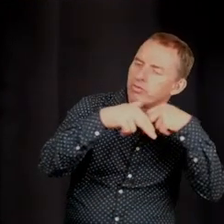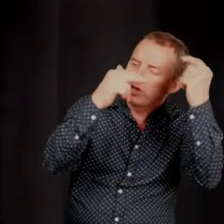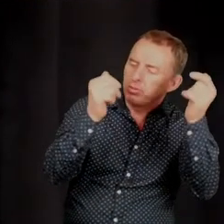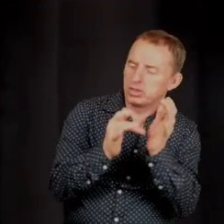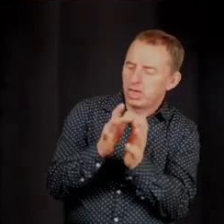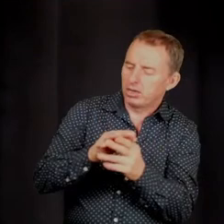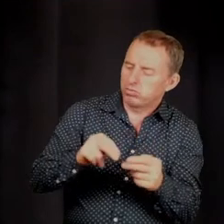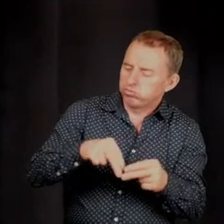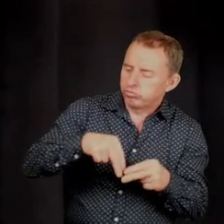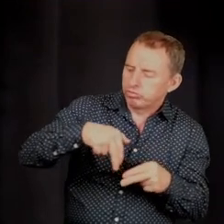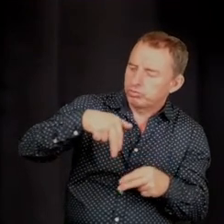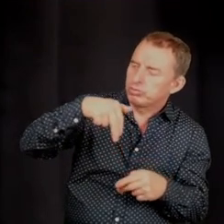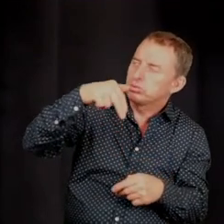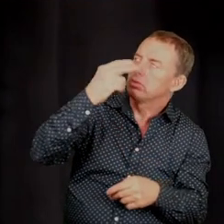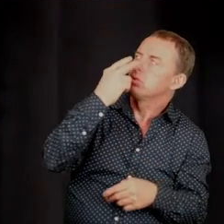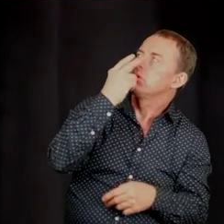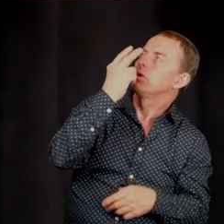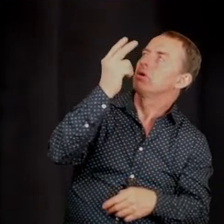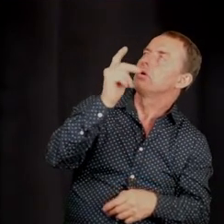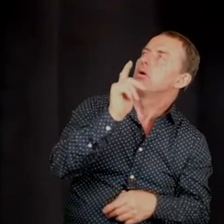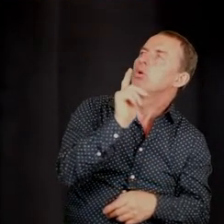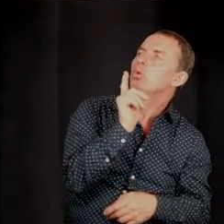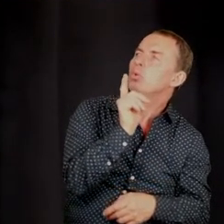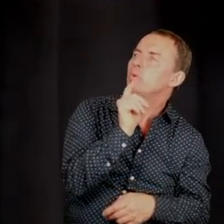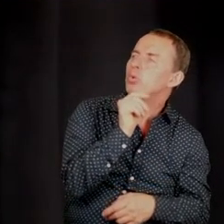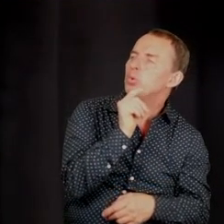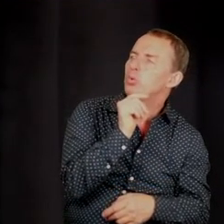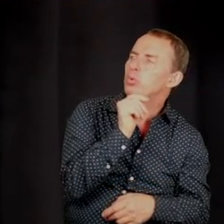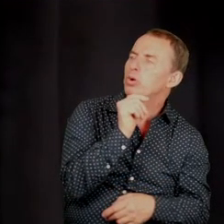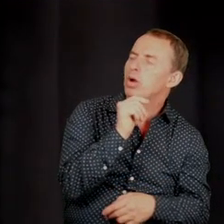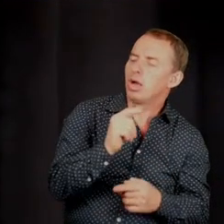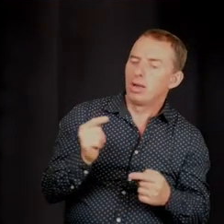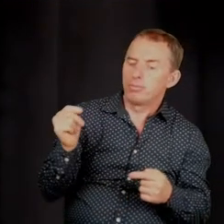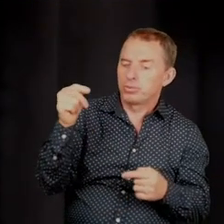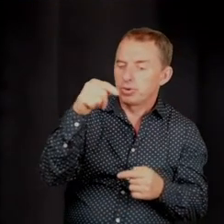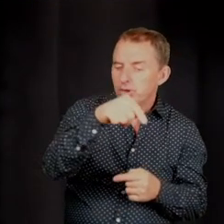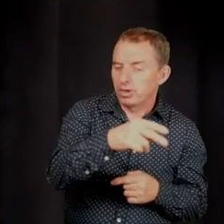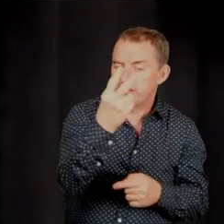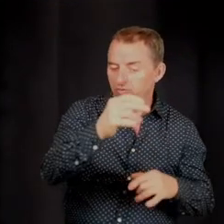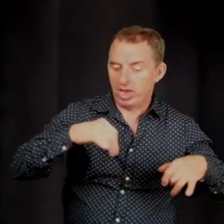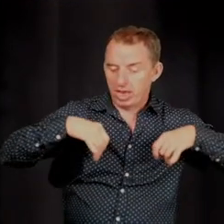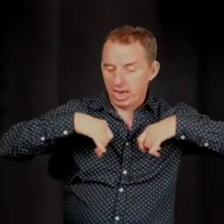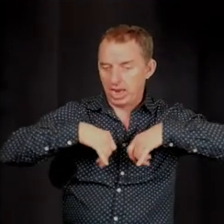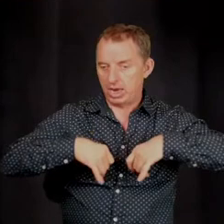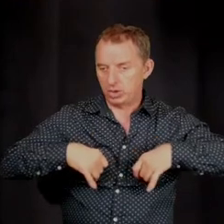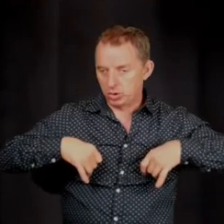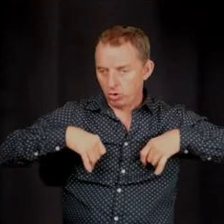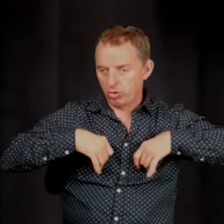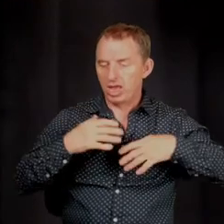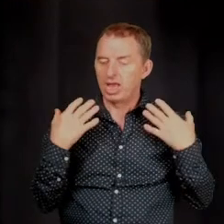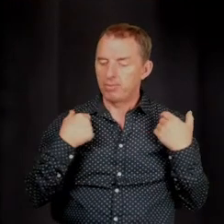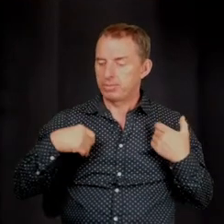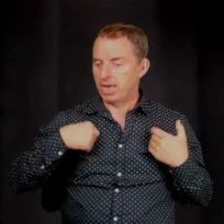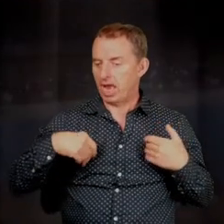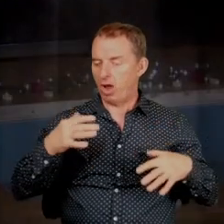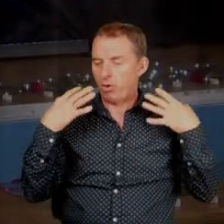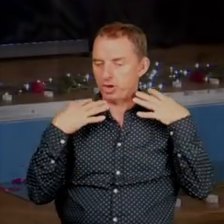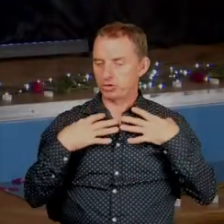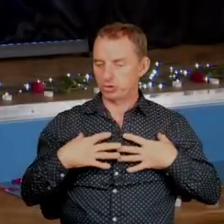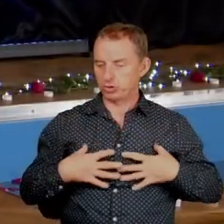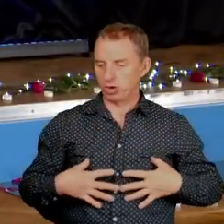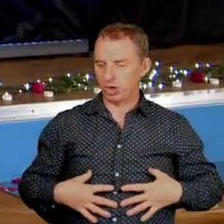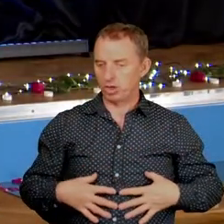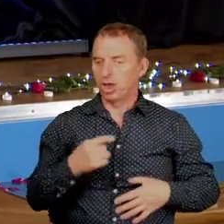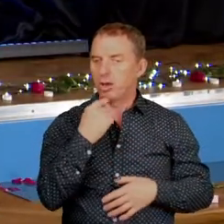wstępował do nieba. Two angels stood by them in white apparel. Przystąpili do nich dwaj aniołowie w białych szatach. Who said to them?